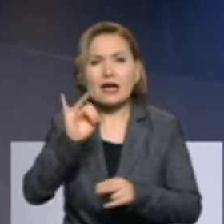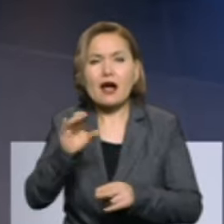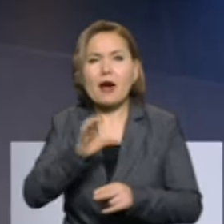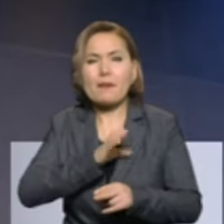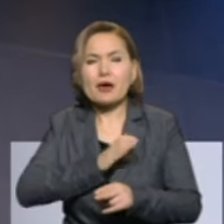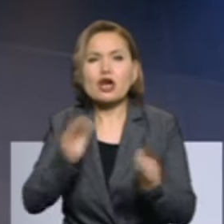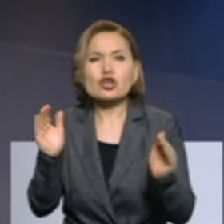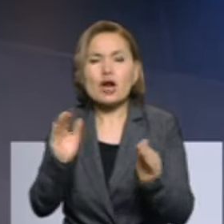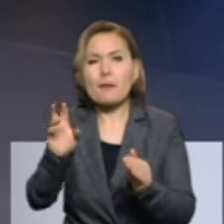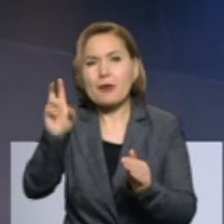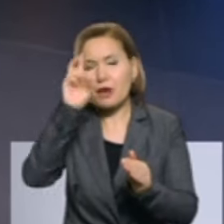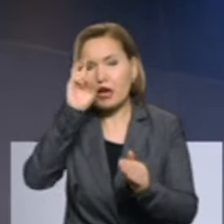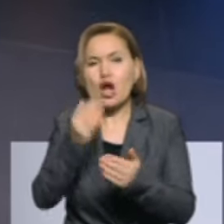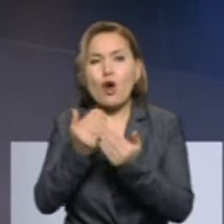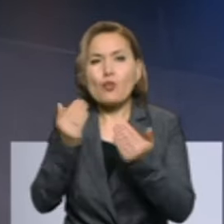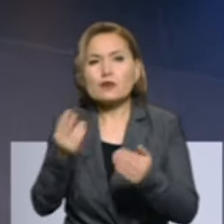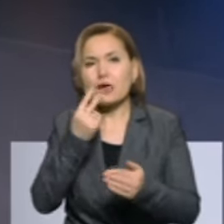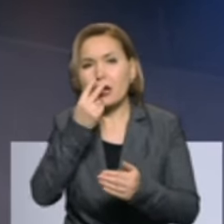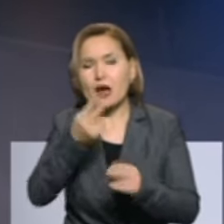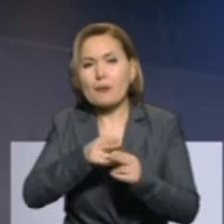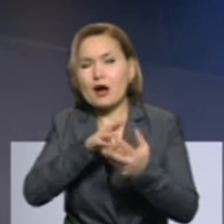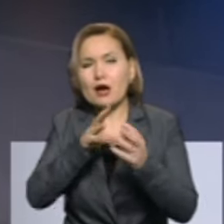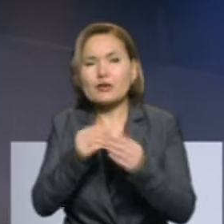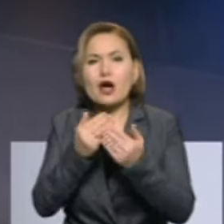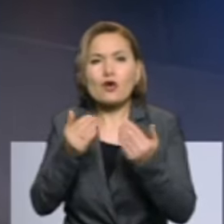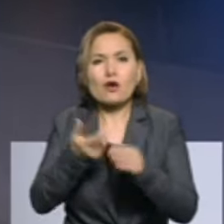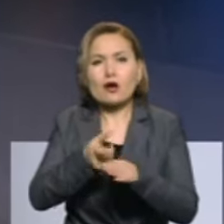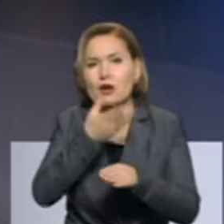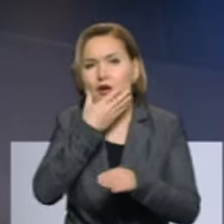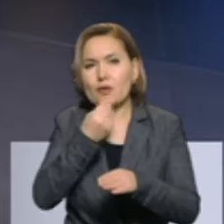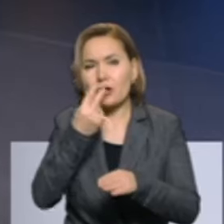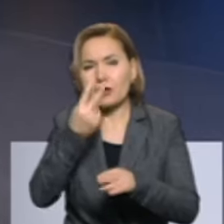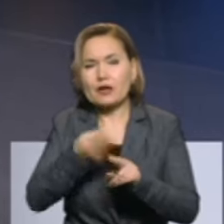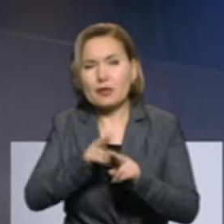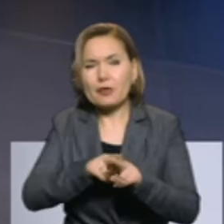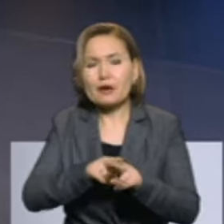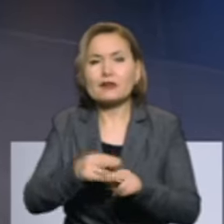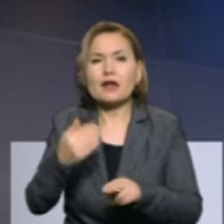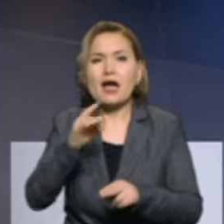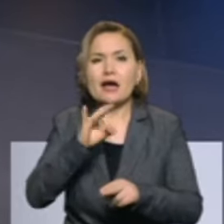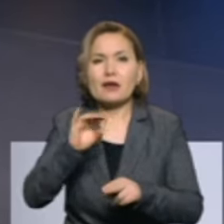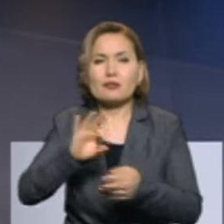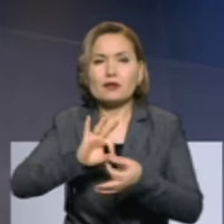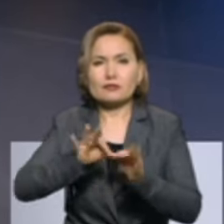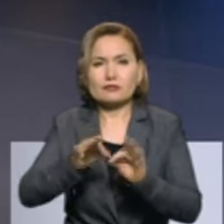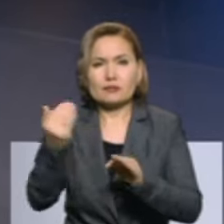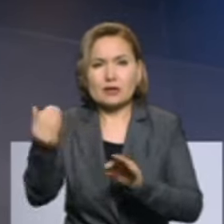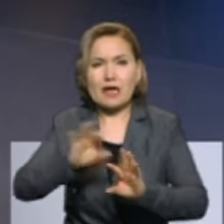мемлекеттің музейін аралап, Микеланджелоның шығармаларын тамашалады. Римнен тілшіміз толықтырады.